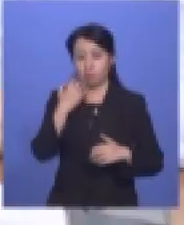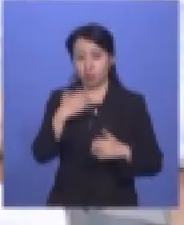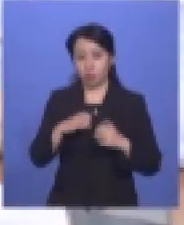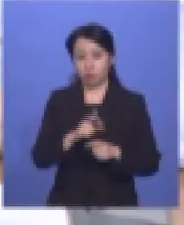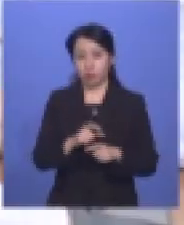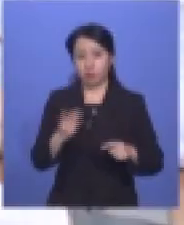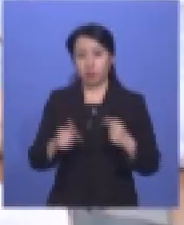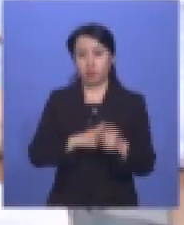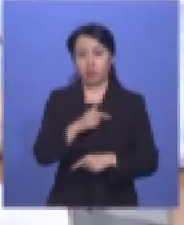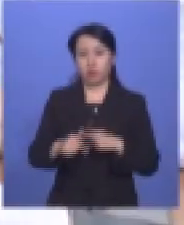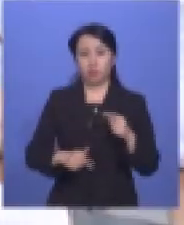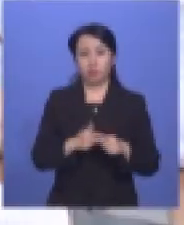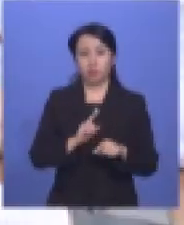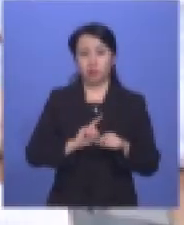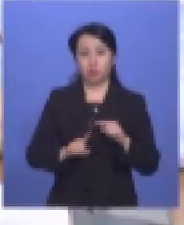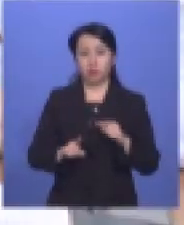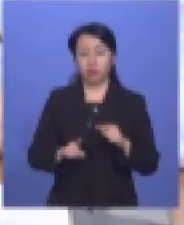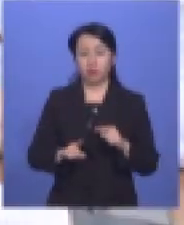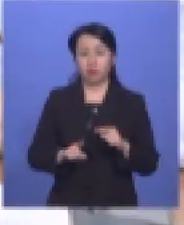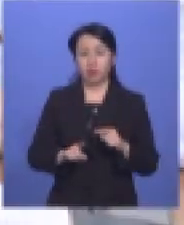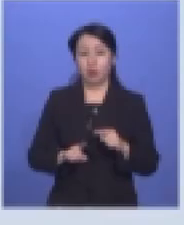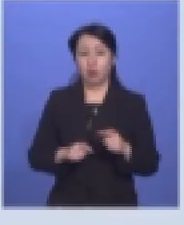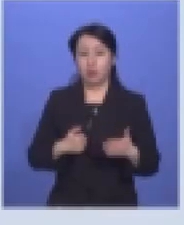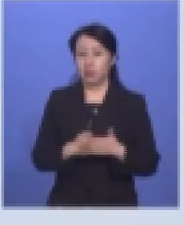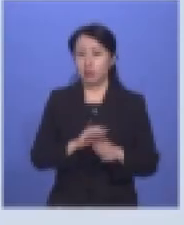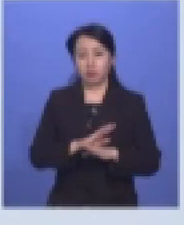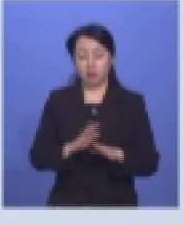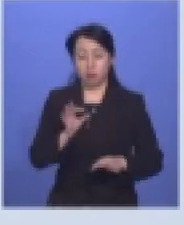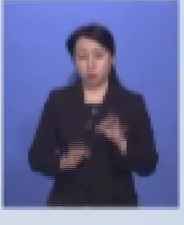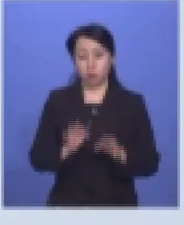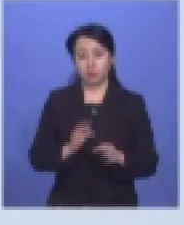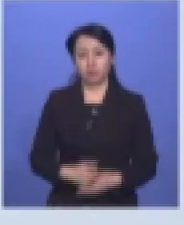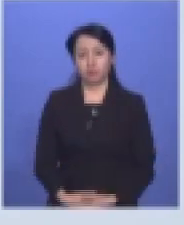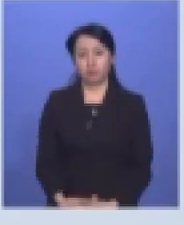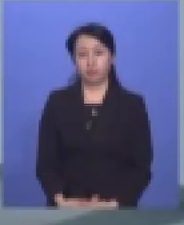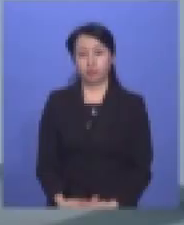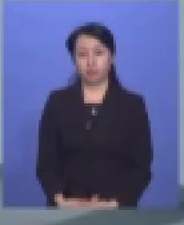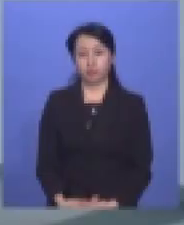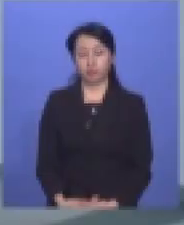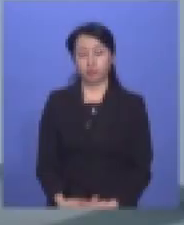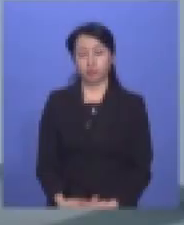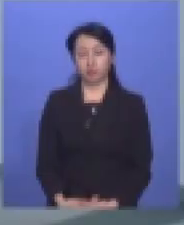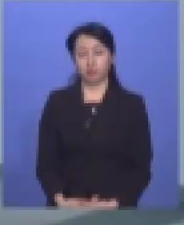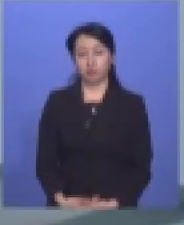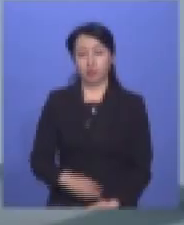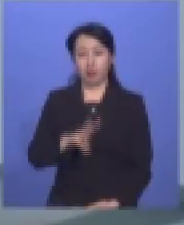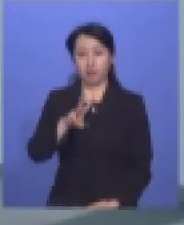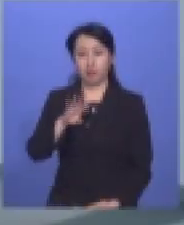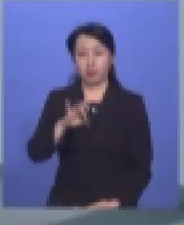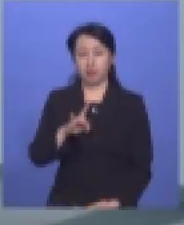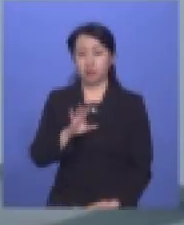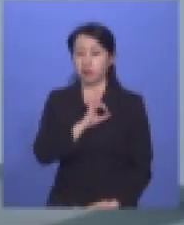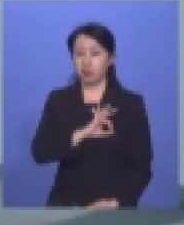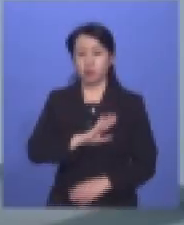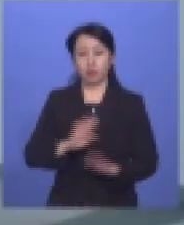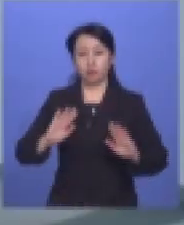между потребителями и предпринимателями оптимальным образом не доводя до суда меняться Не применяется